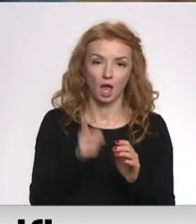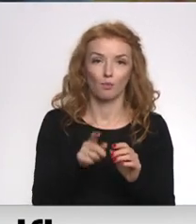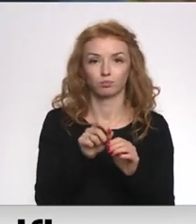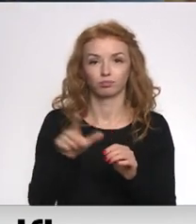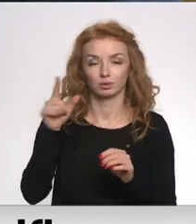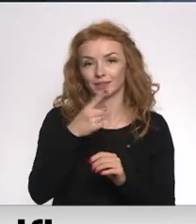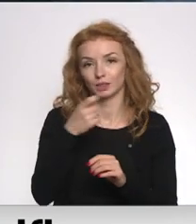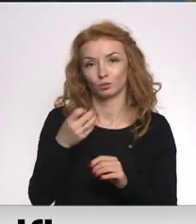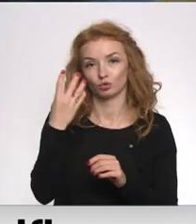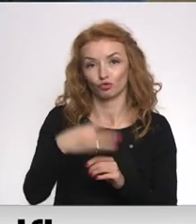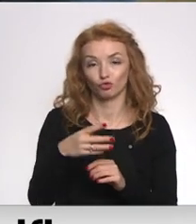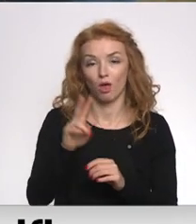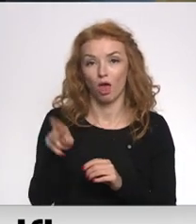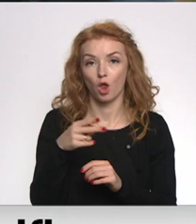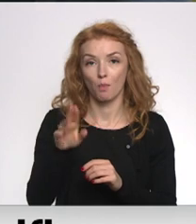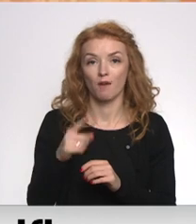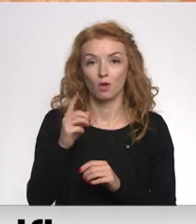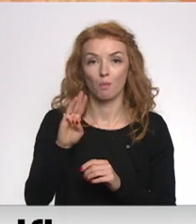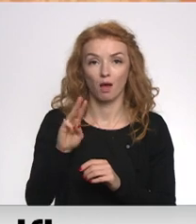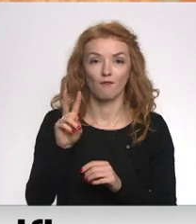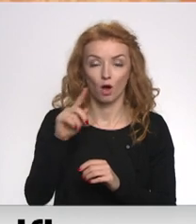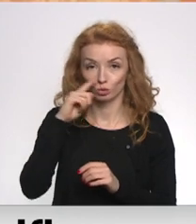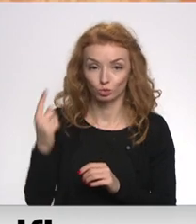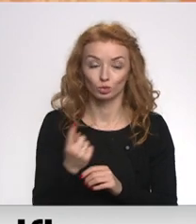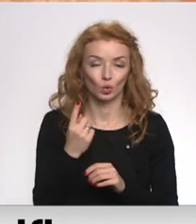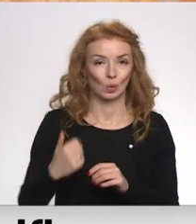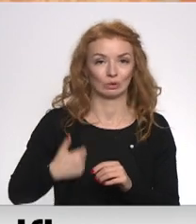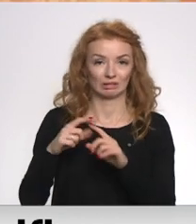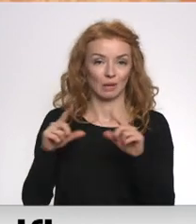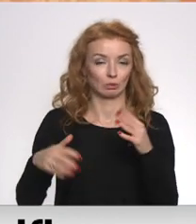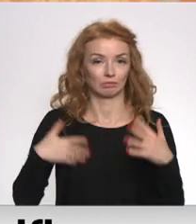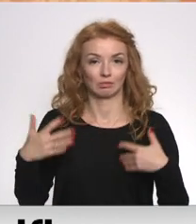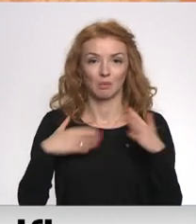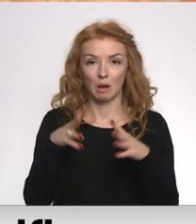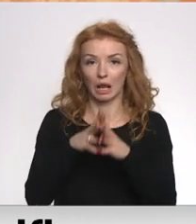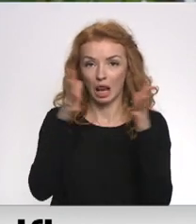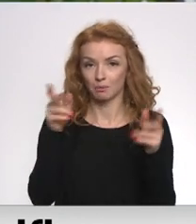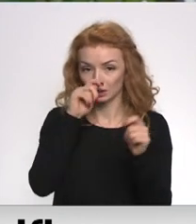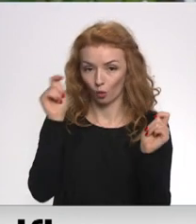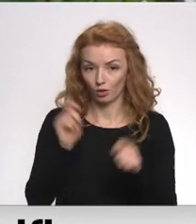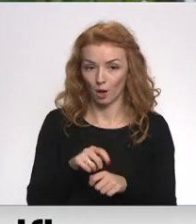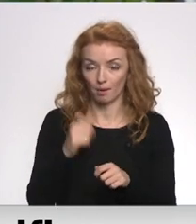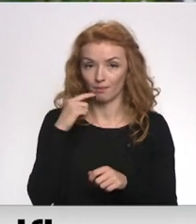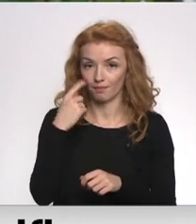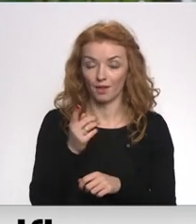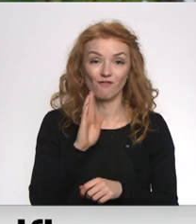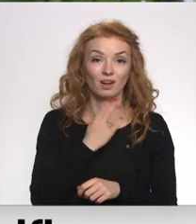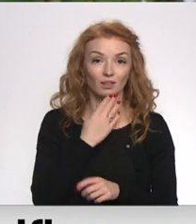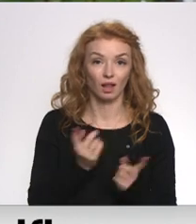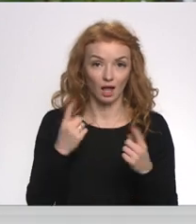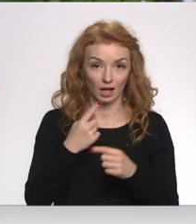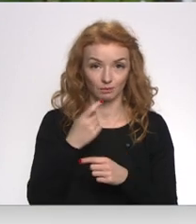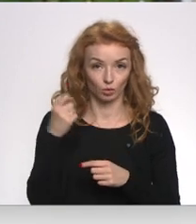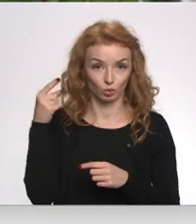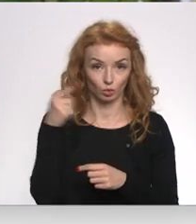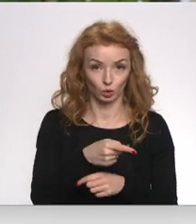ap 140 eiro par megavatu stundu. Uzņēmumā bažījis par lielajiem zaudējumiem. Vasaras laikā mums ir apmēram 100